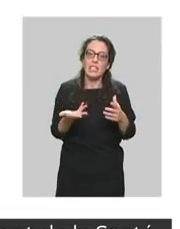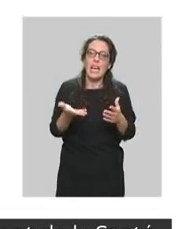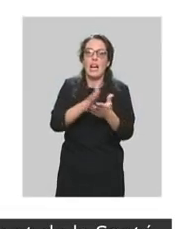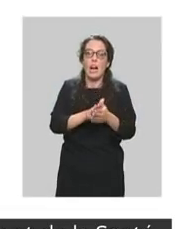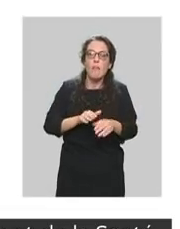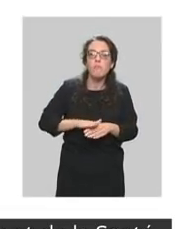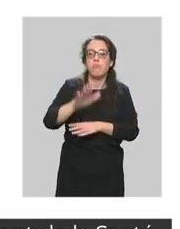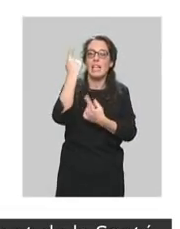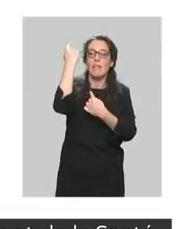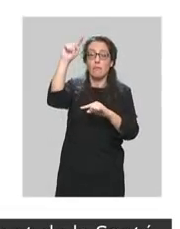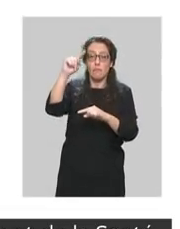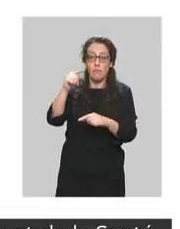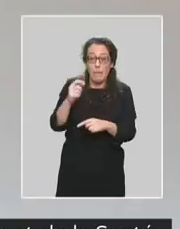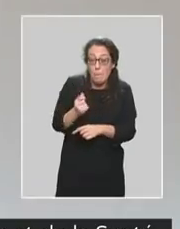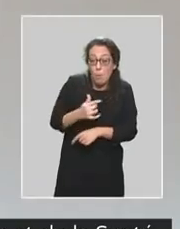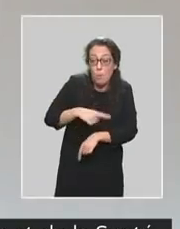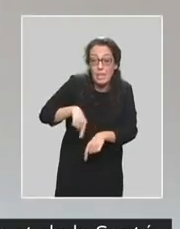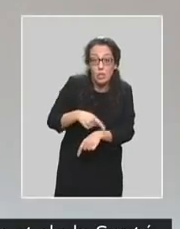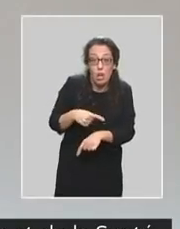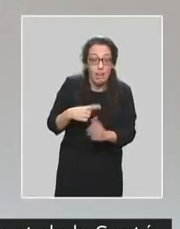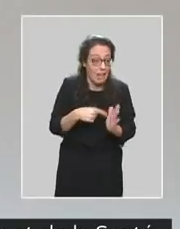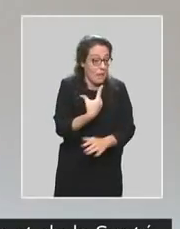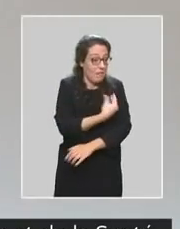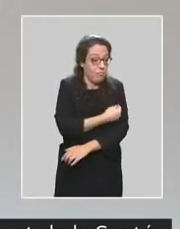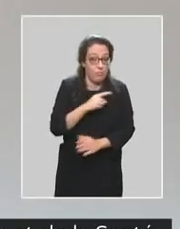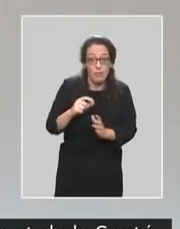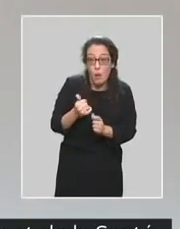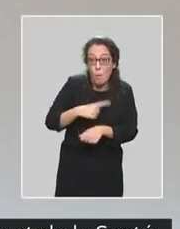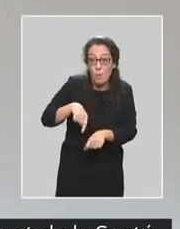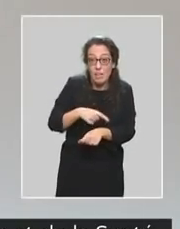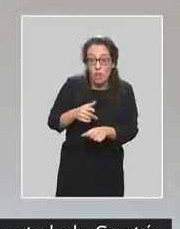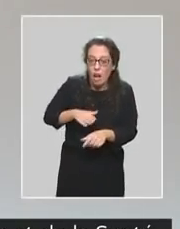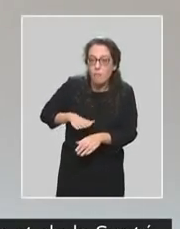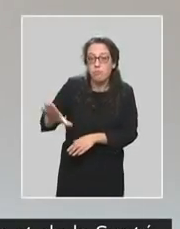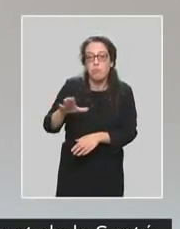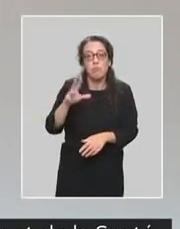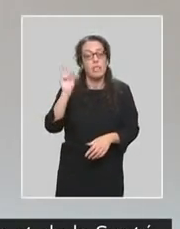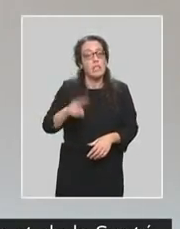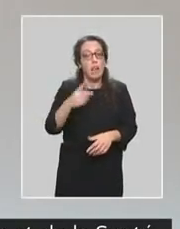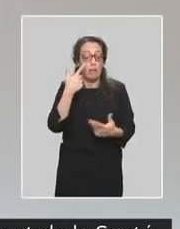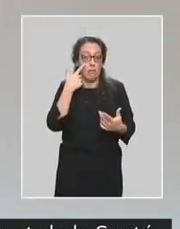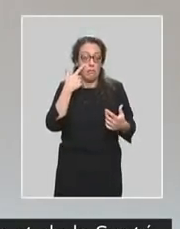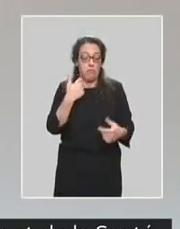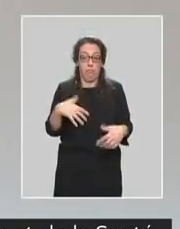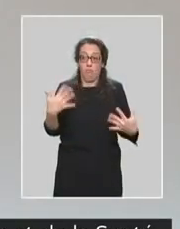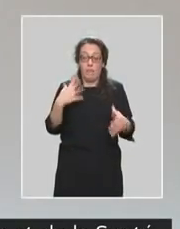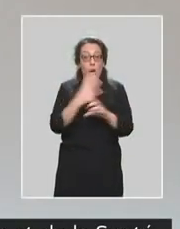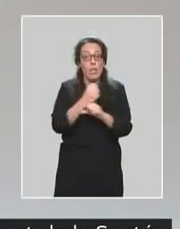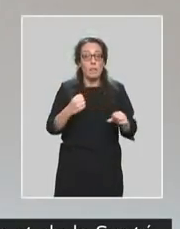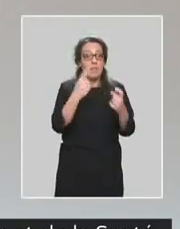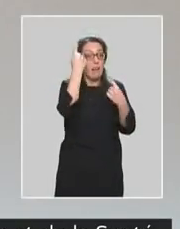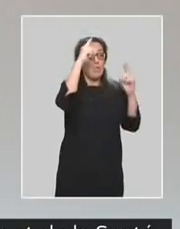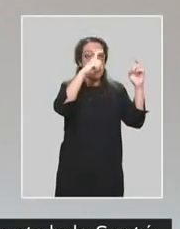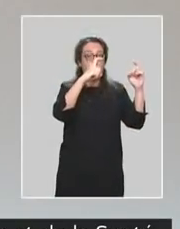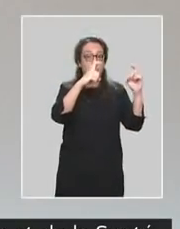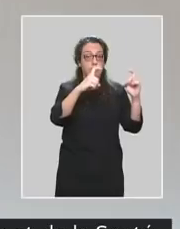de l'immunité, et ce, dès les premières heures qui suivent le rappel de vaccination. C'est très impressionnant de voir cela. L'immunité baisse, on est moins protégé